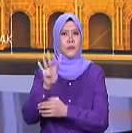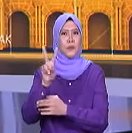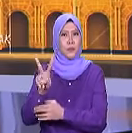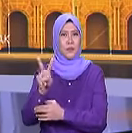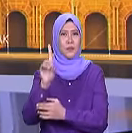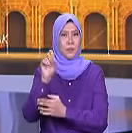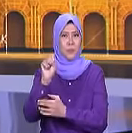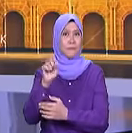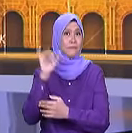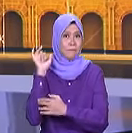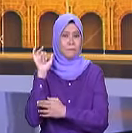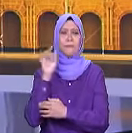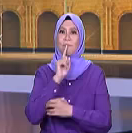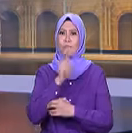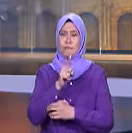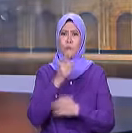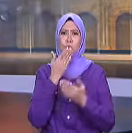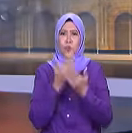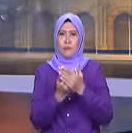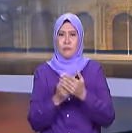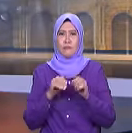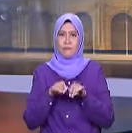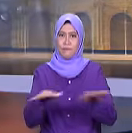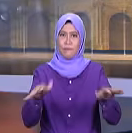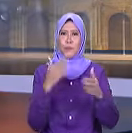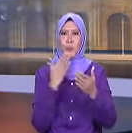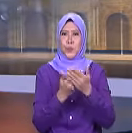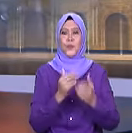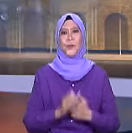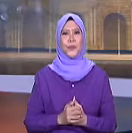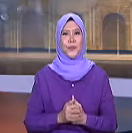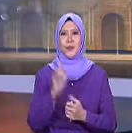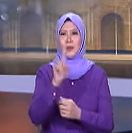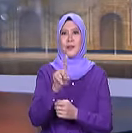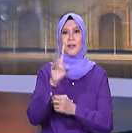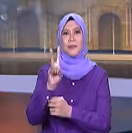375,842 dos semalam adalah satu perkembangan positif. Daripada jumlah itu,